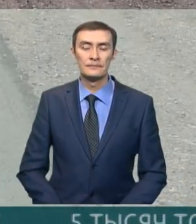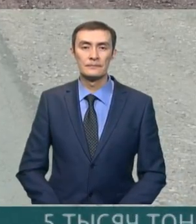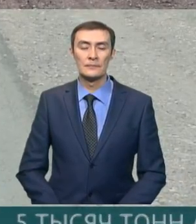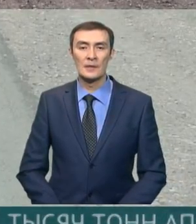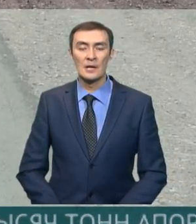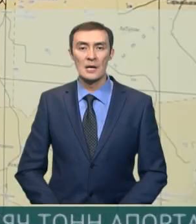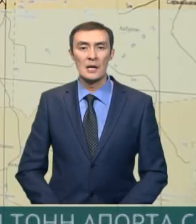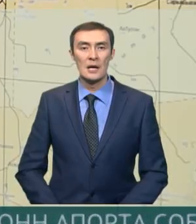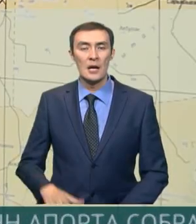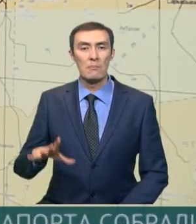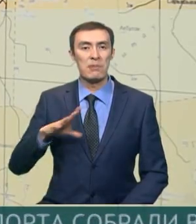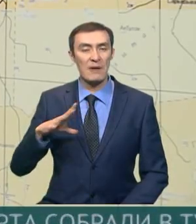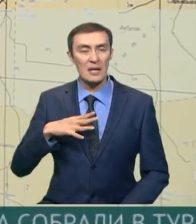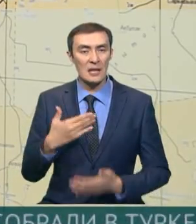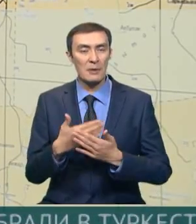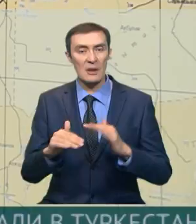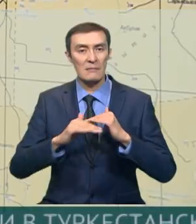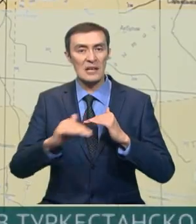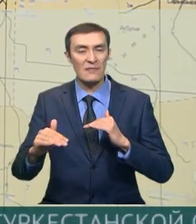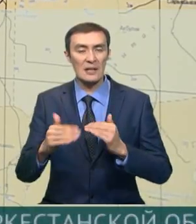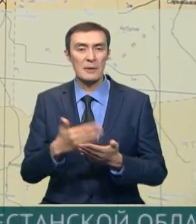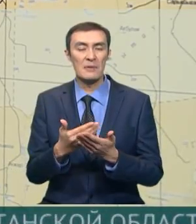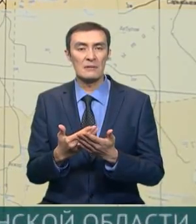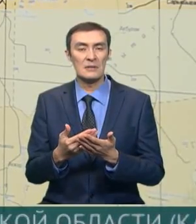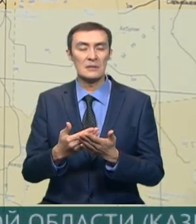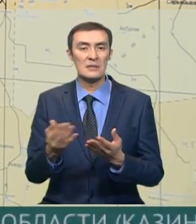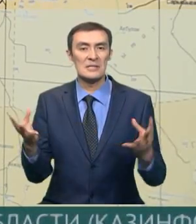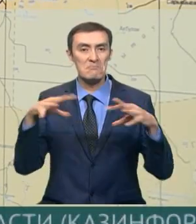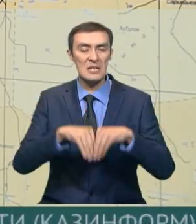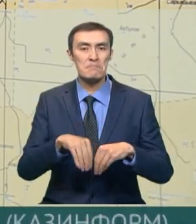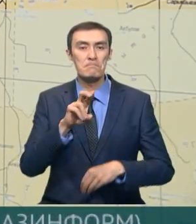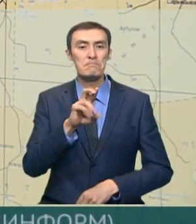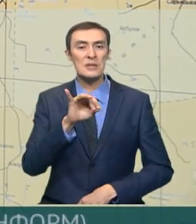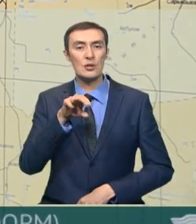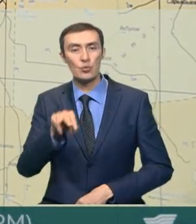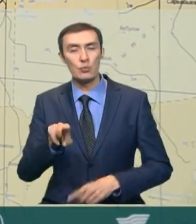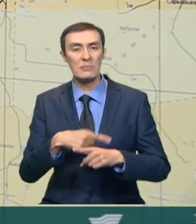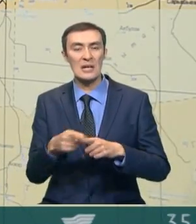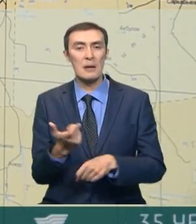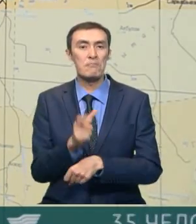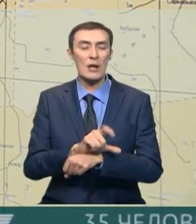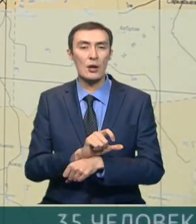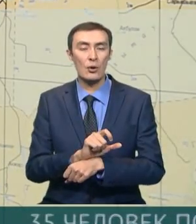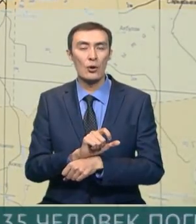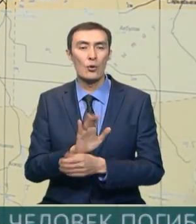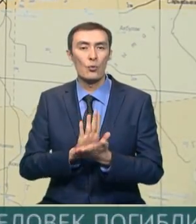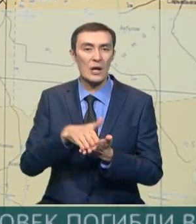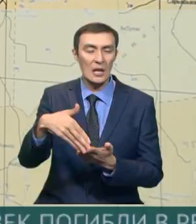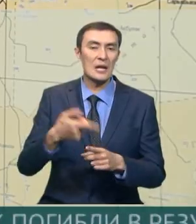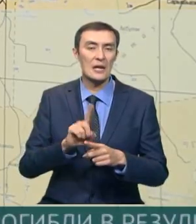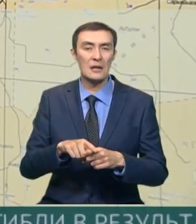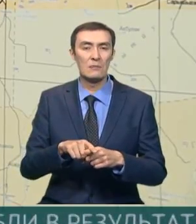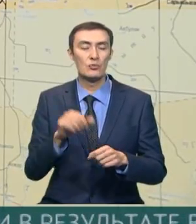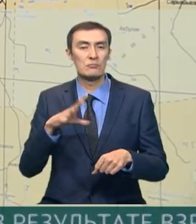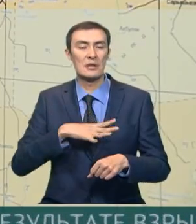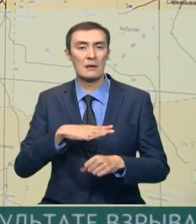Бывает при выпуске асфальта, допустим, где-то смесь битума больше положили там, или переукатали там, и из-за него выходит какие-то